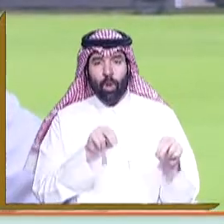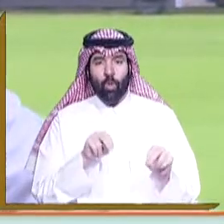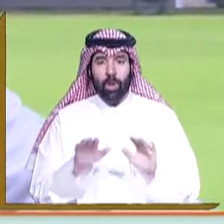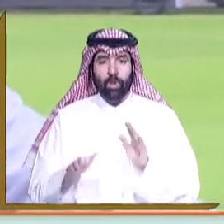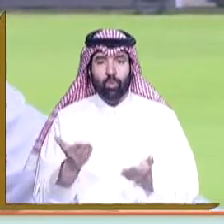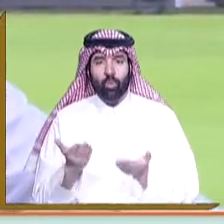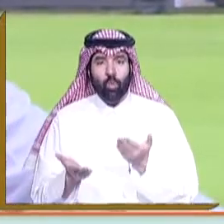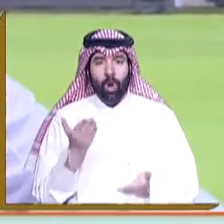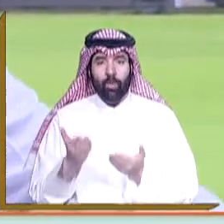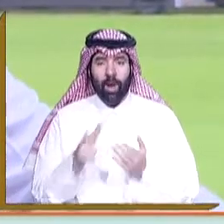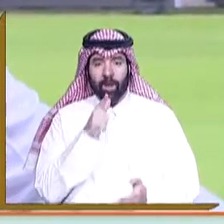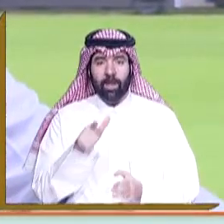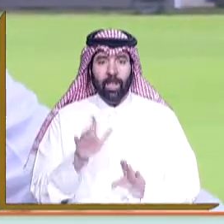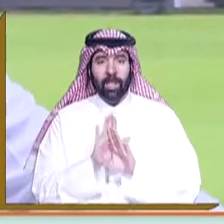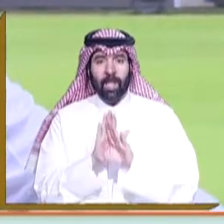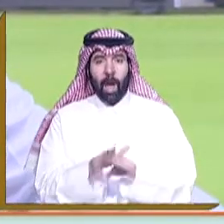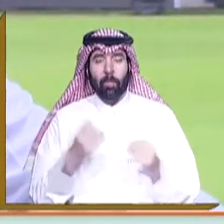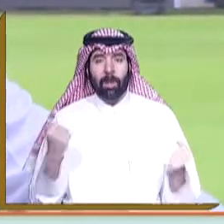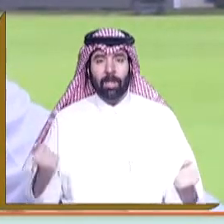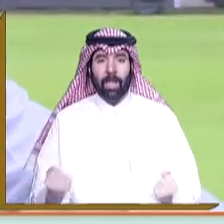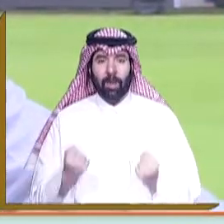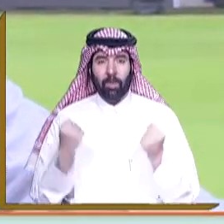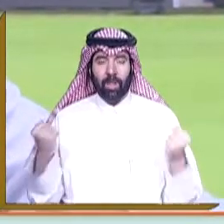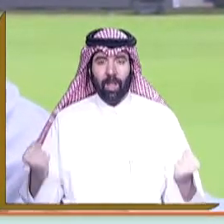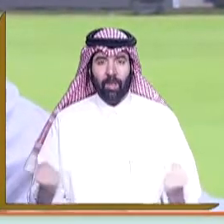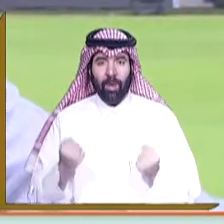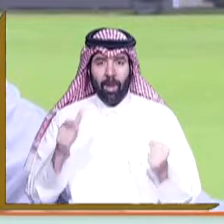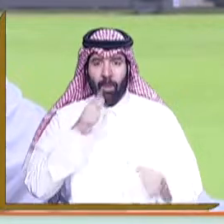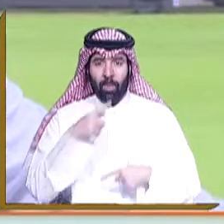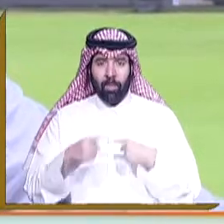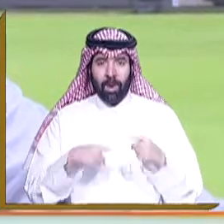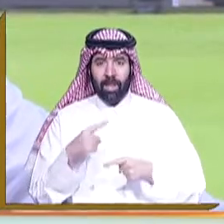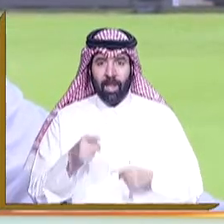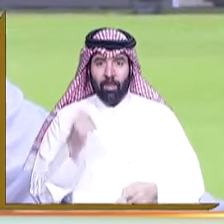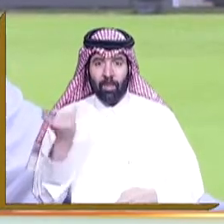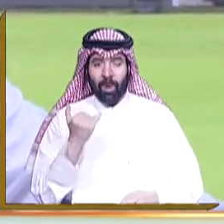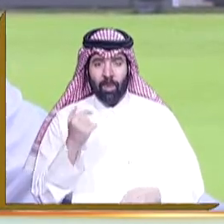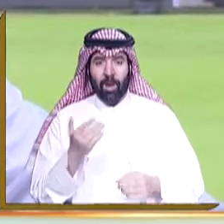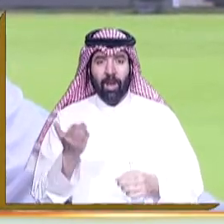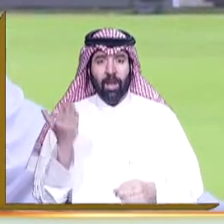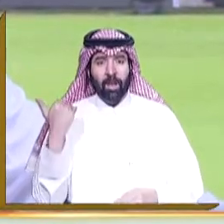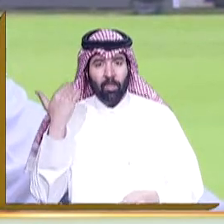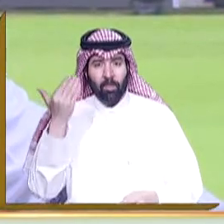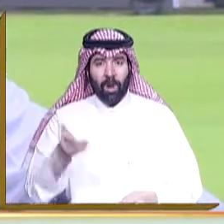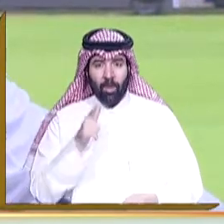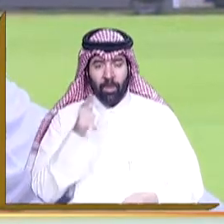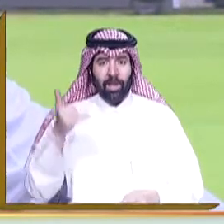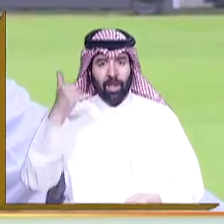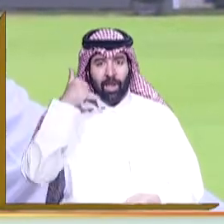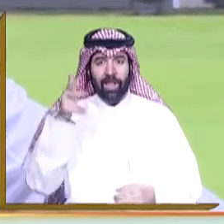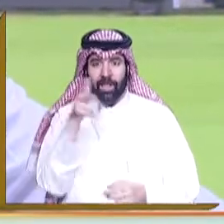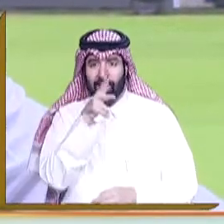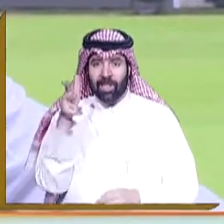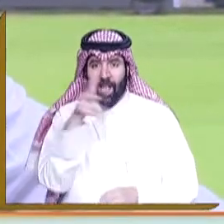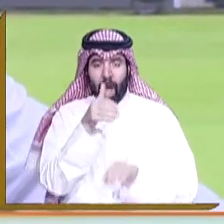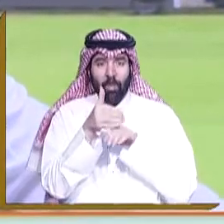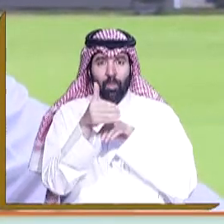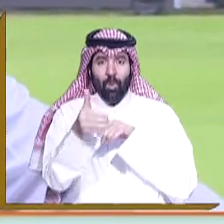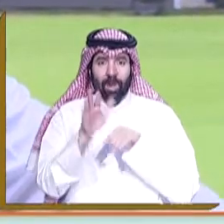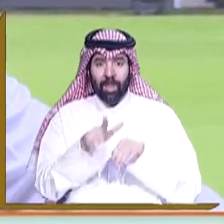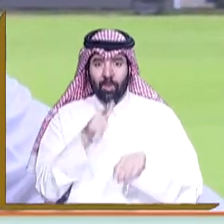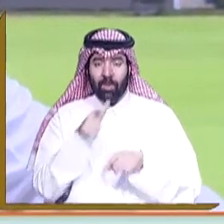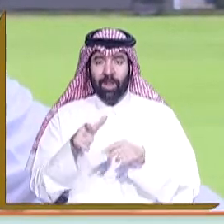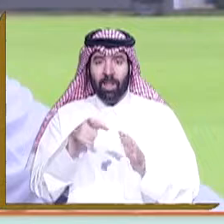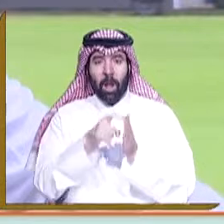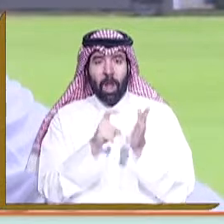للحفاظ على جودة التدريب، وهذا حقيقة استطعنا أنه عن طريق الاتصال المرئي، عن طريق تطبيق بعض